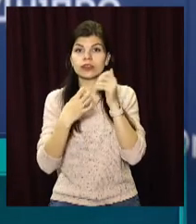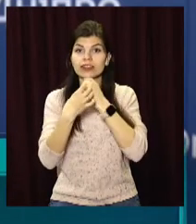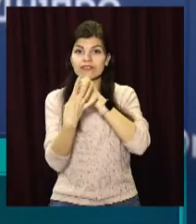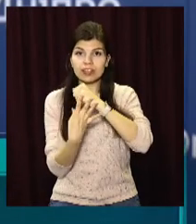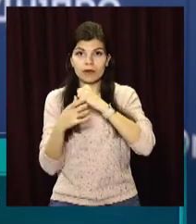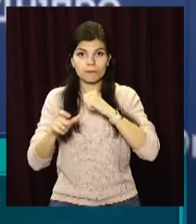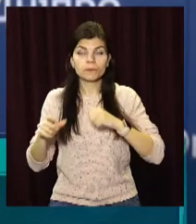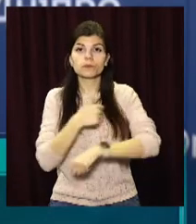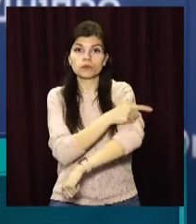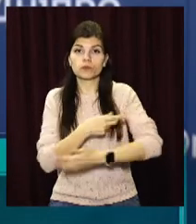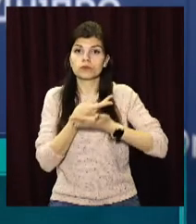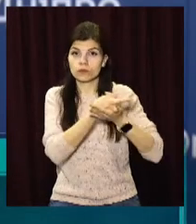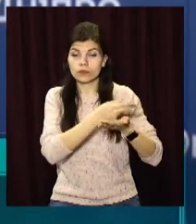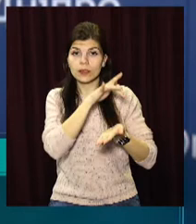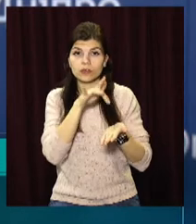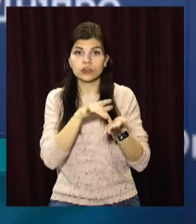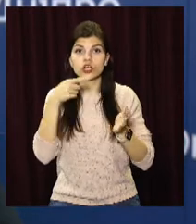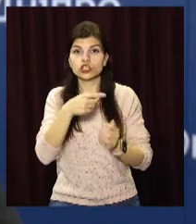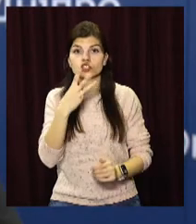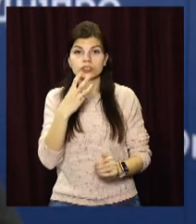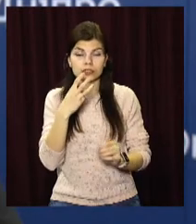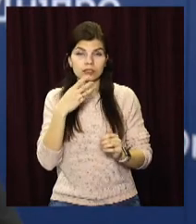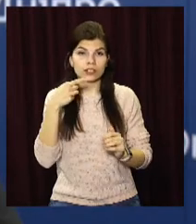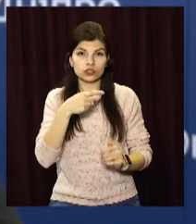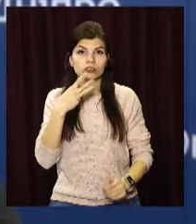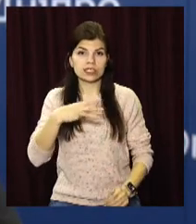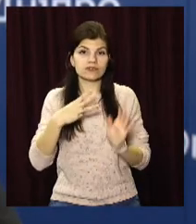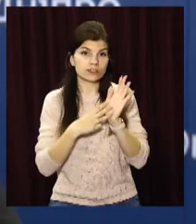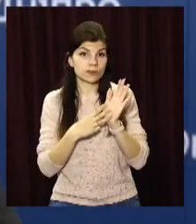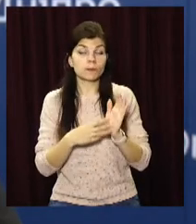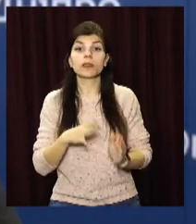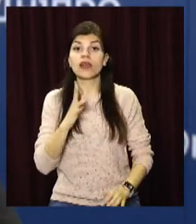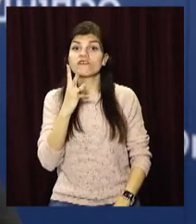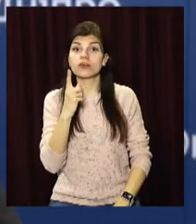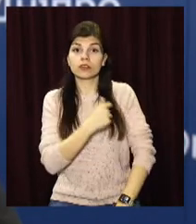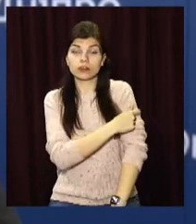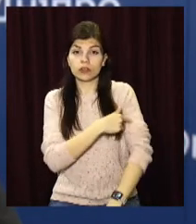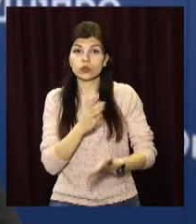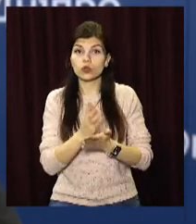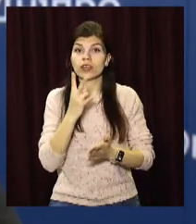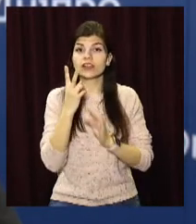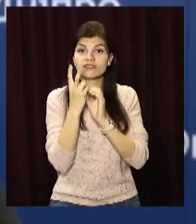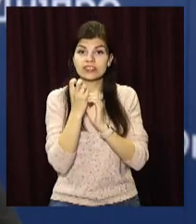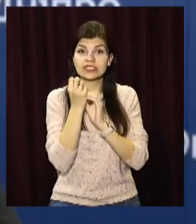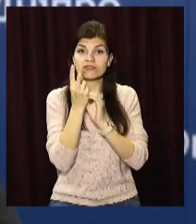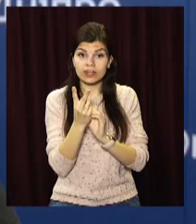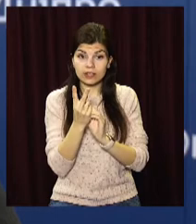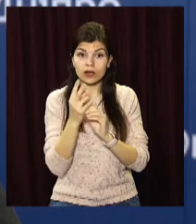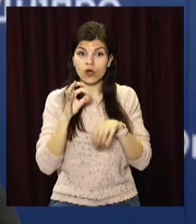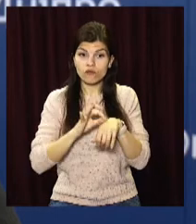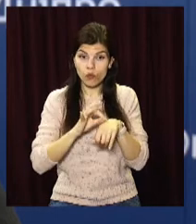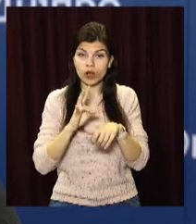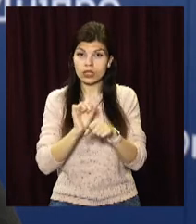5919 осіб. В стаціонарах міста знаходиться 1038 особи. В 21-й лікарні знаходиться 212 хворих